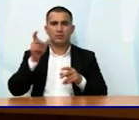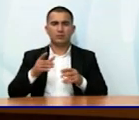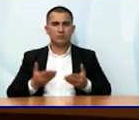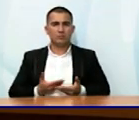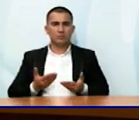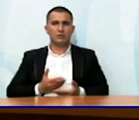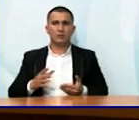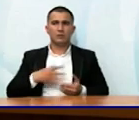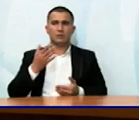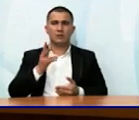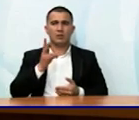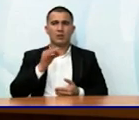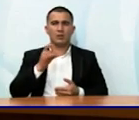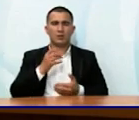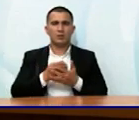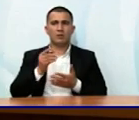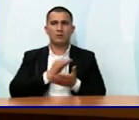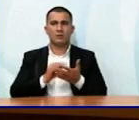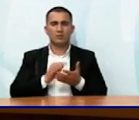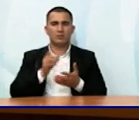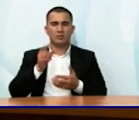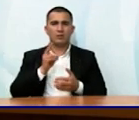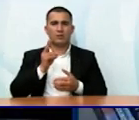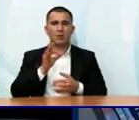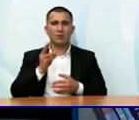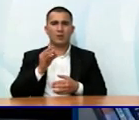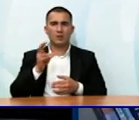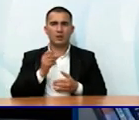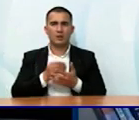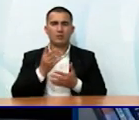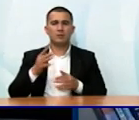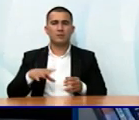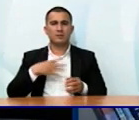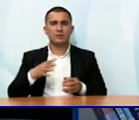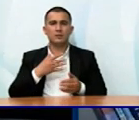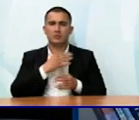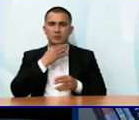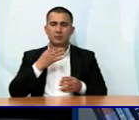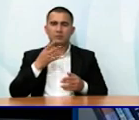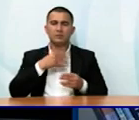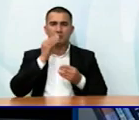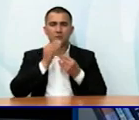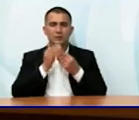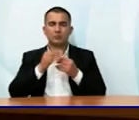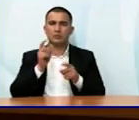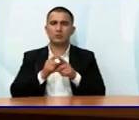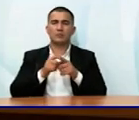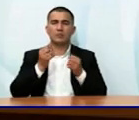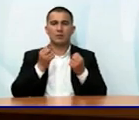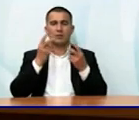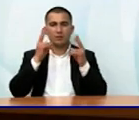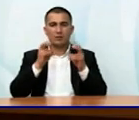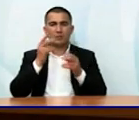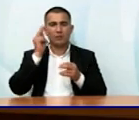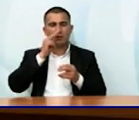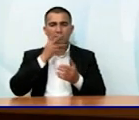U Nodira taxallusidan tashqari Komila, mukammal, Maknuna, yashirin ma'nolarni bildiruvchi taxallislar bilan ham ijod